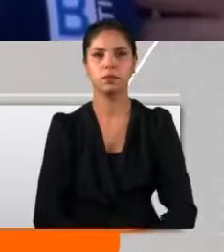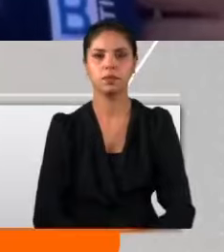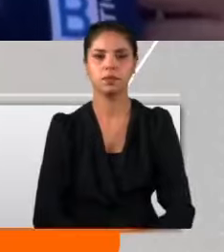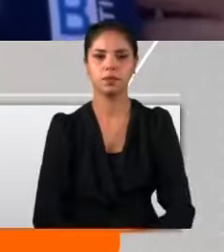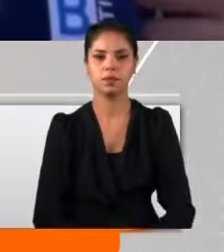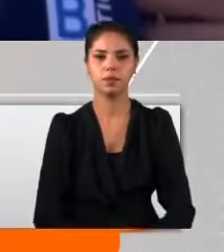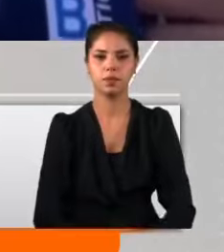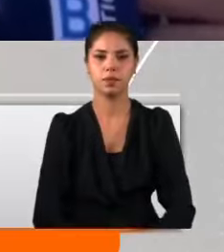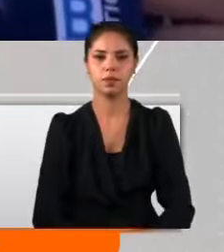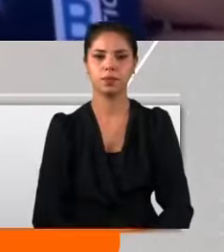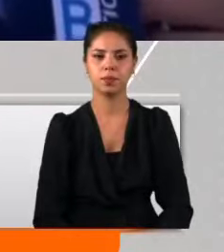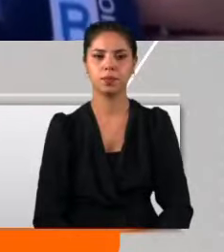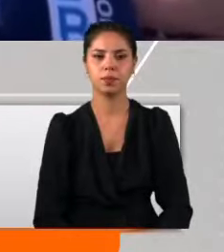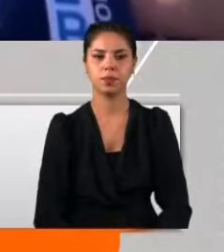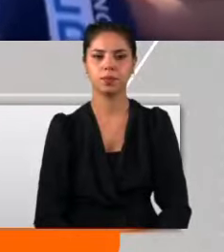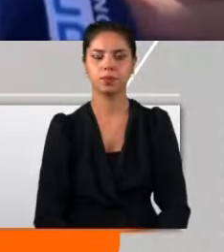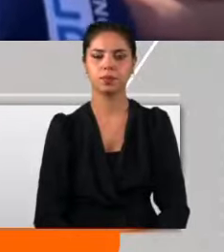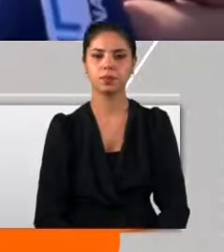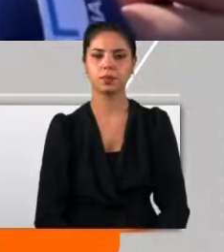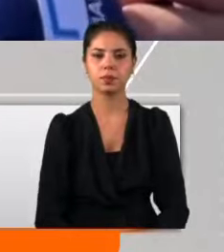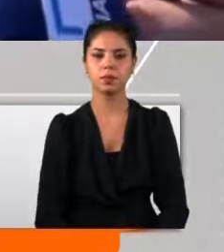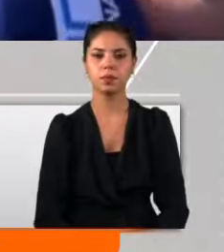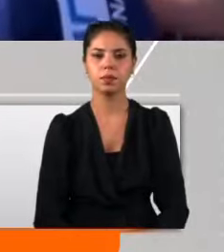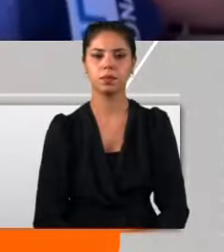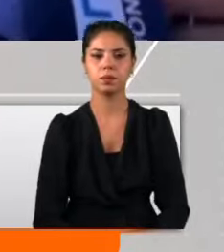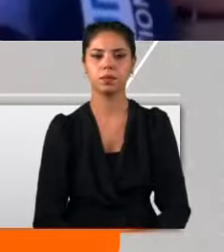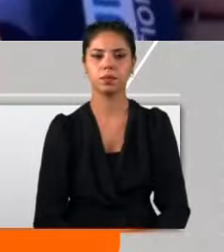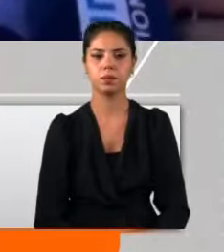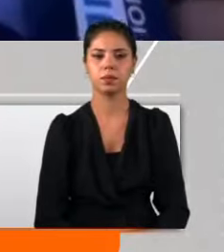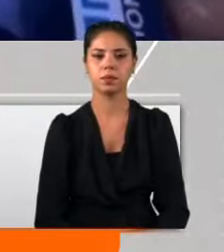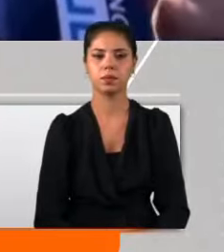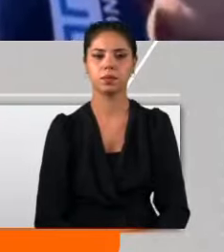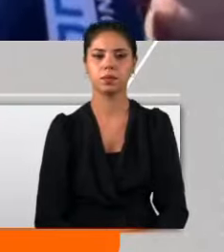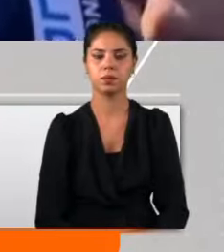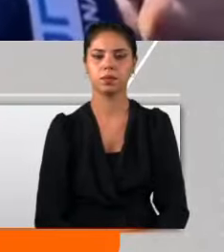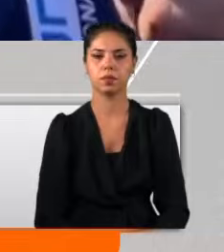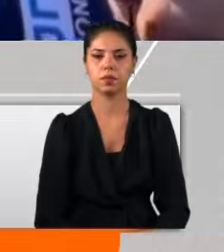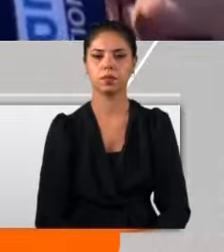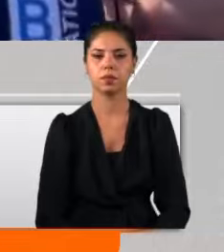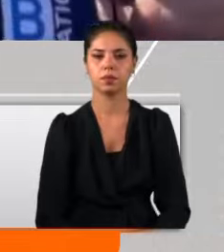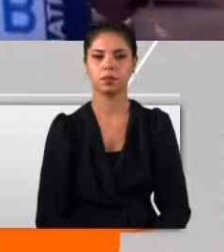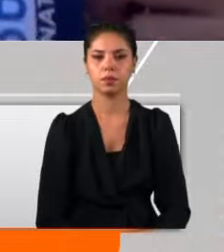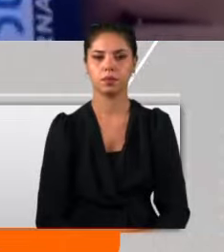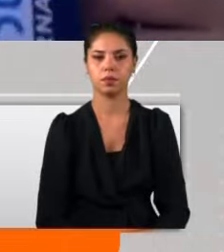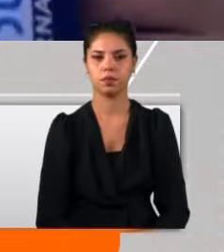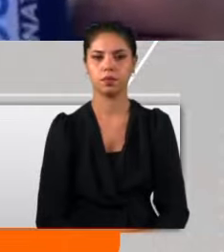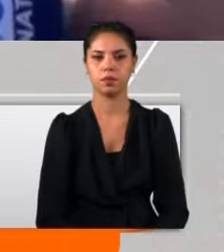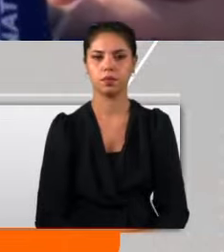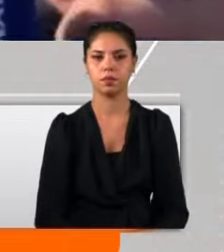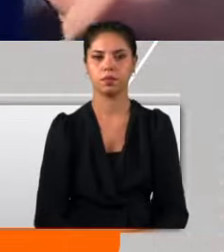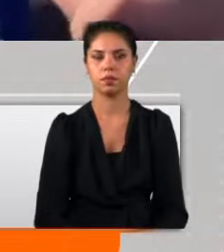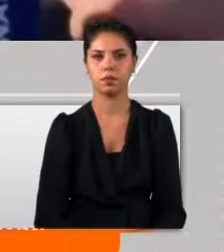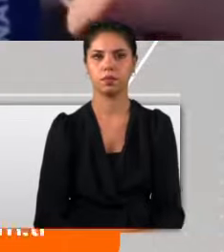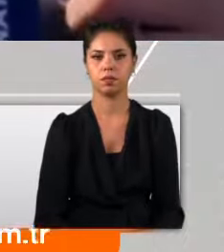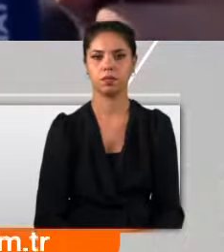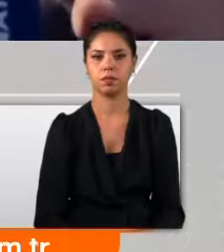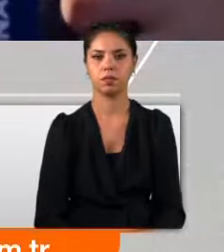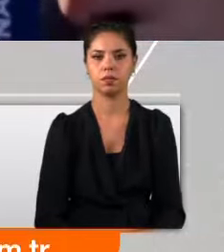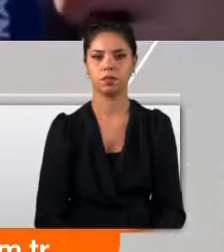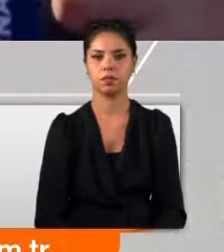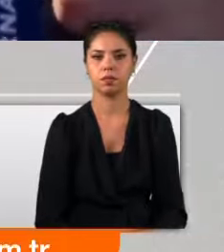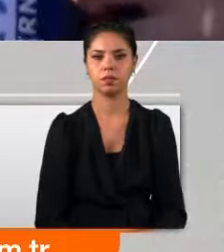Türk halkının Lübnan'a gönderdiği dayanışma mesajı çok önemli. Yalnız değilsiniz, sizinleyiz. Acımasız saldırganlık karşısında direncinize tam